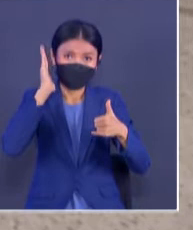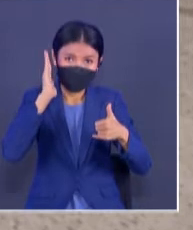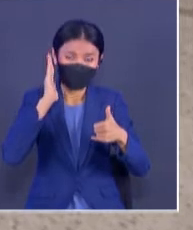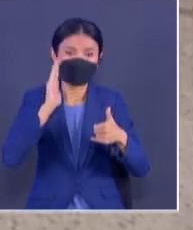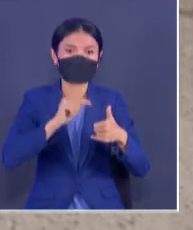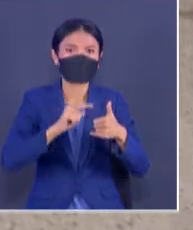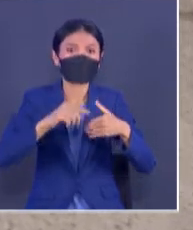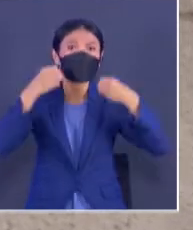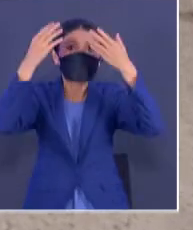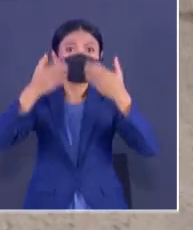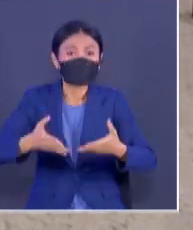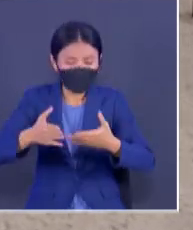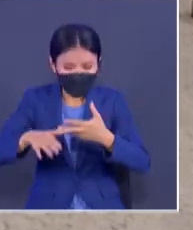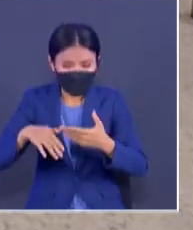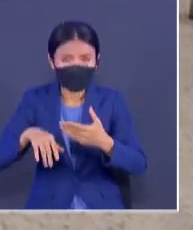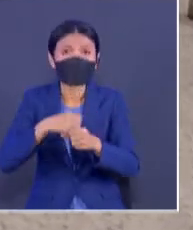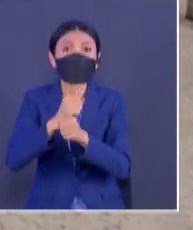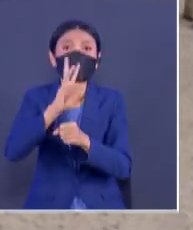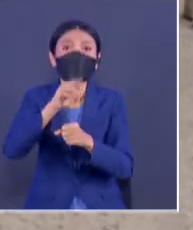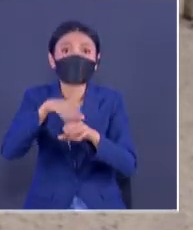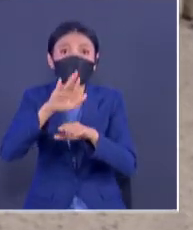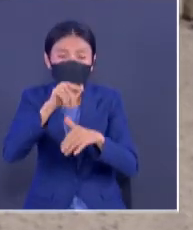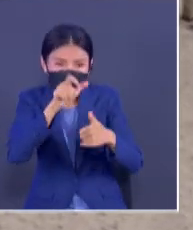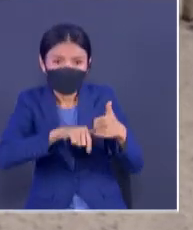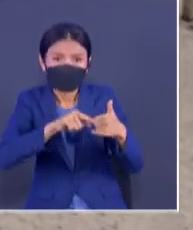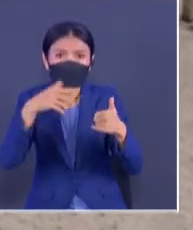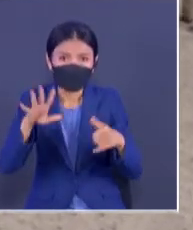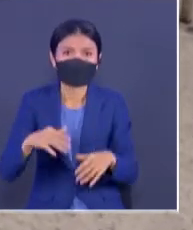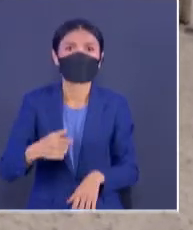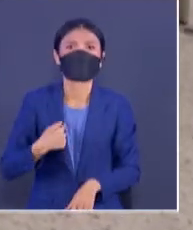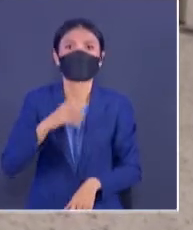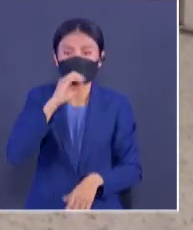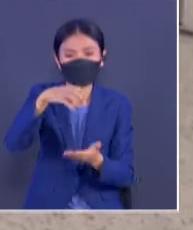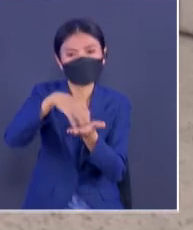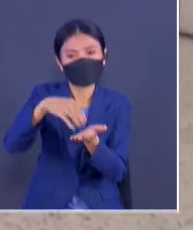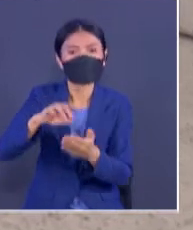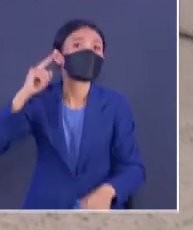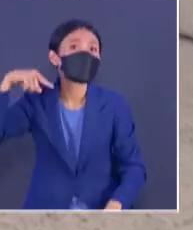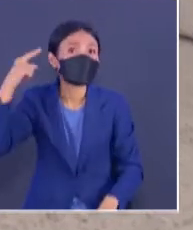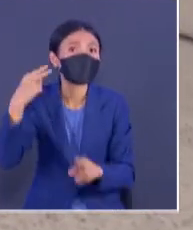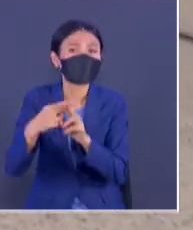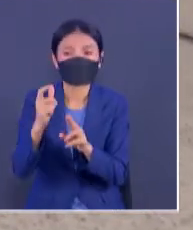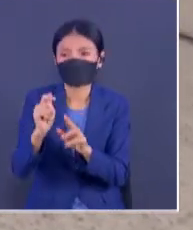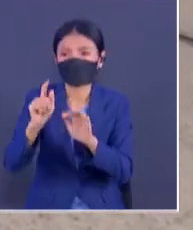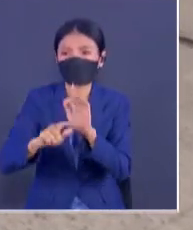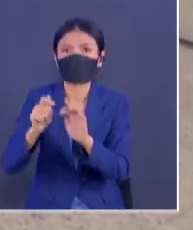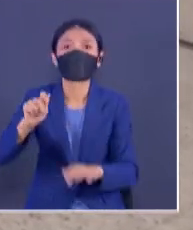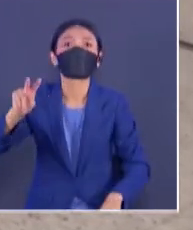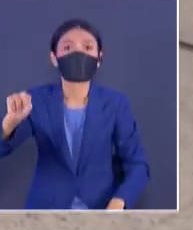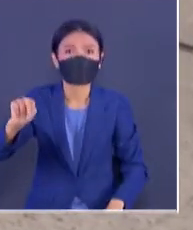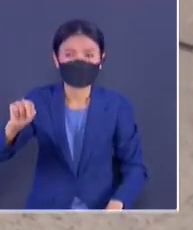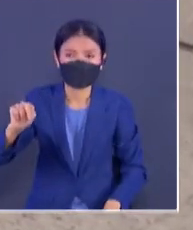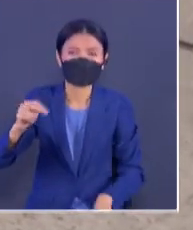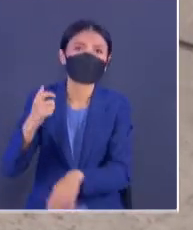เขาก็ให้การเขาบอกว่าเขาเนี่ยได้รับการว่าจ้างมาจากนางสาวอรครับนางสาวอ้อเนี่ยบ้านอยู่ที่โคราชครับ